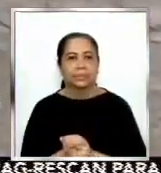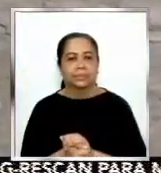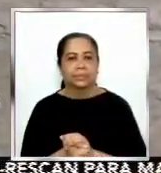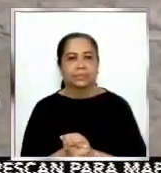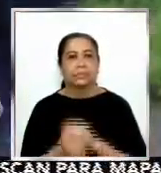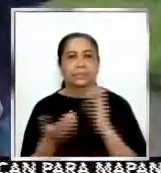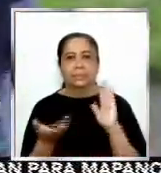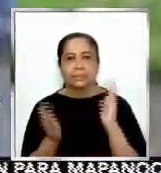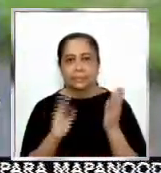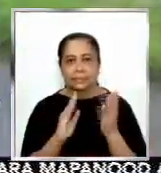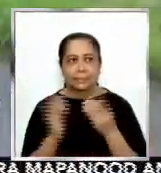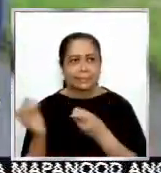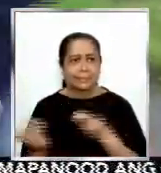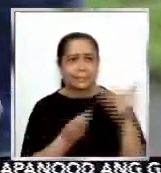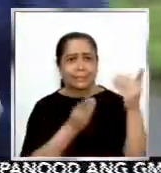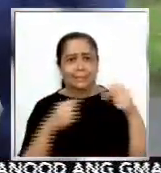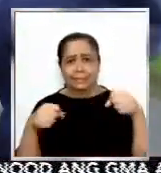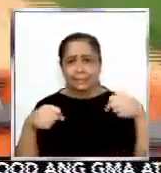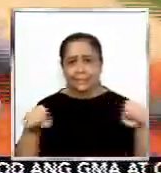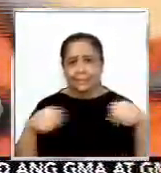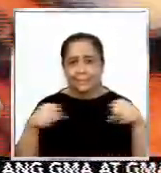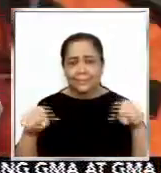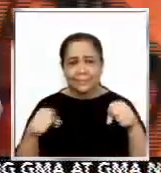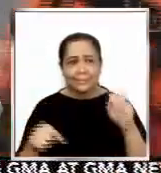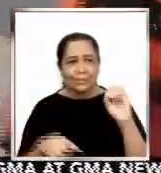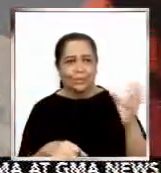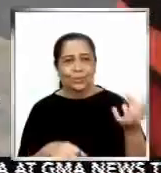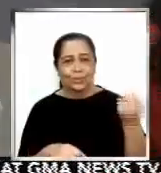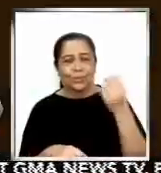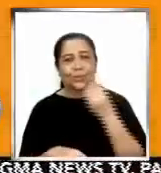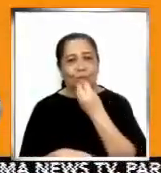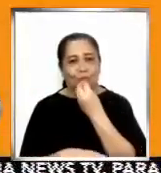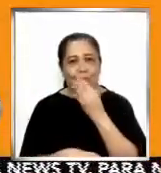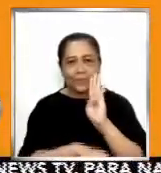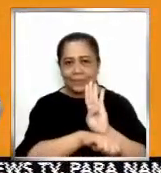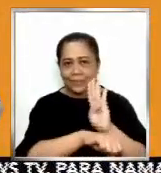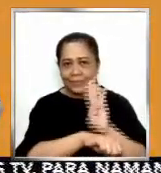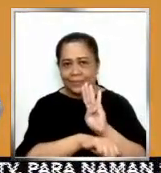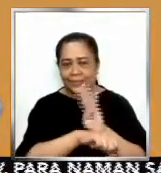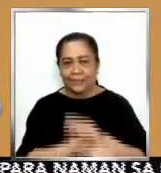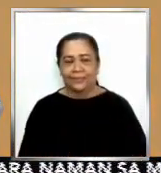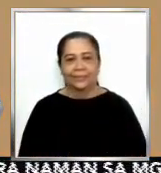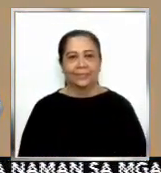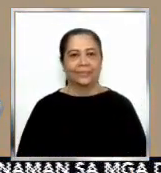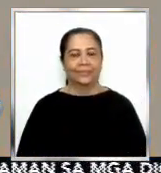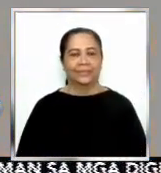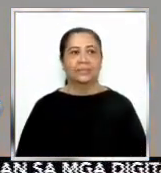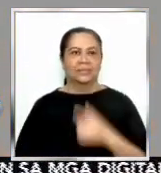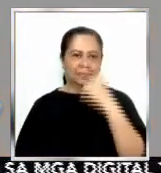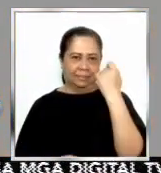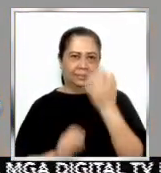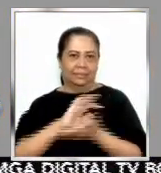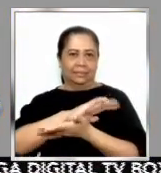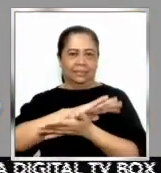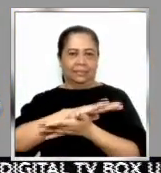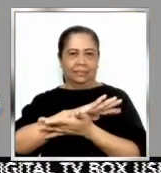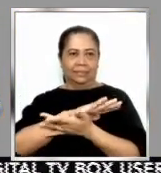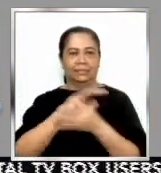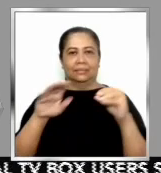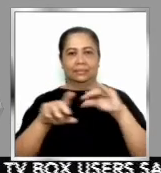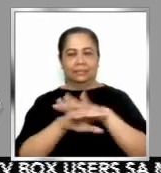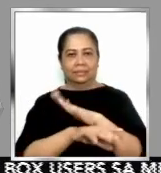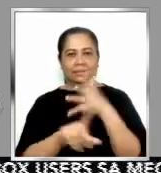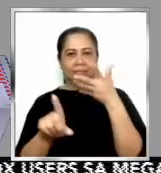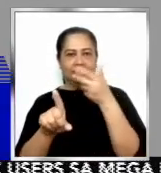magiging delivery rider siya ng kanilang food business. Dahil kasi sa pandemya, naapektuhan daw ng